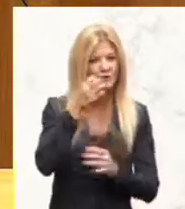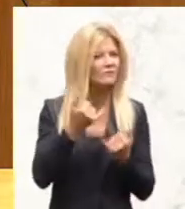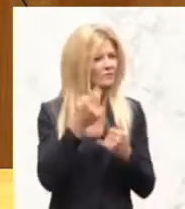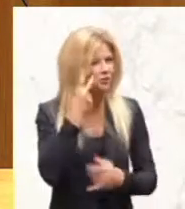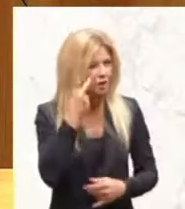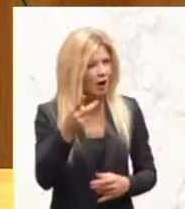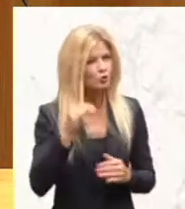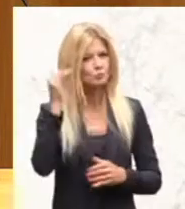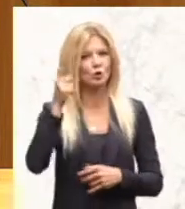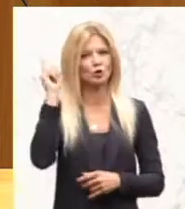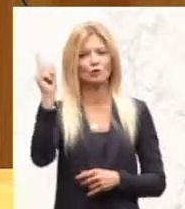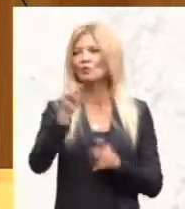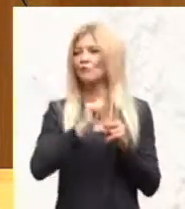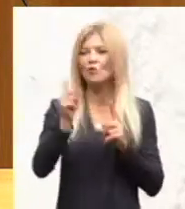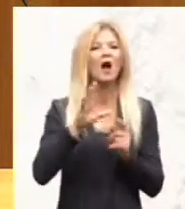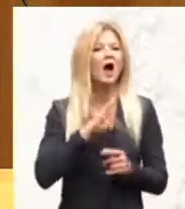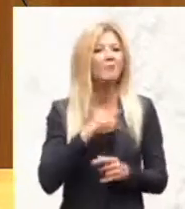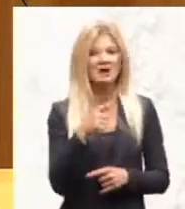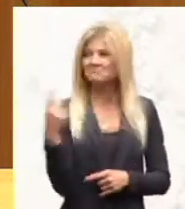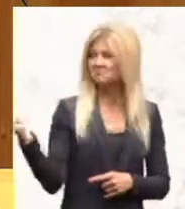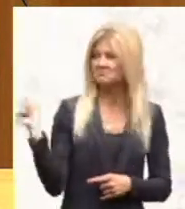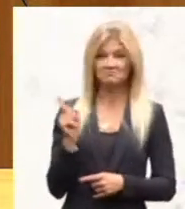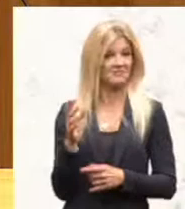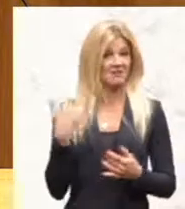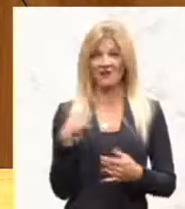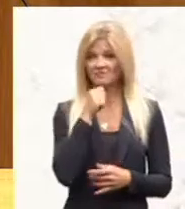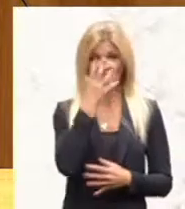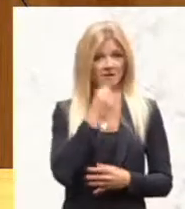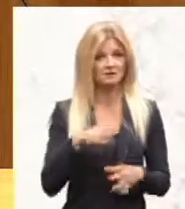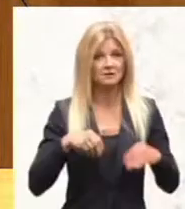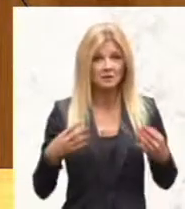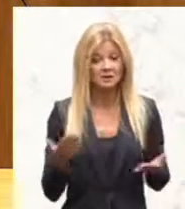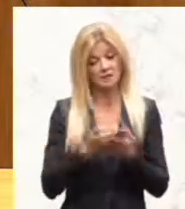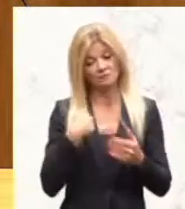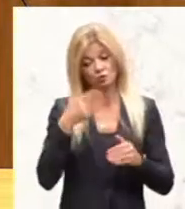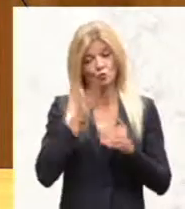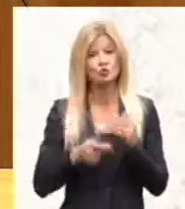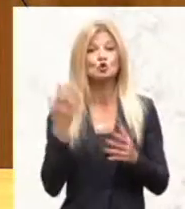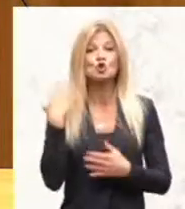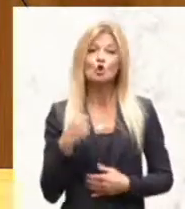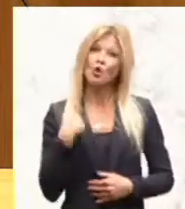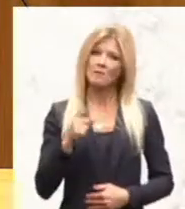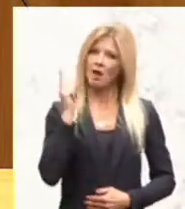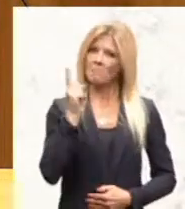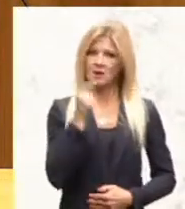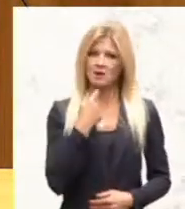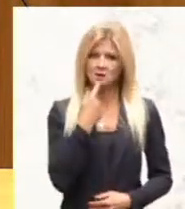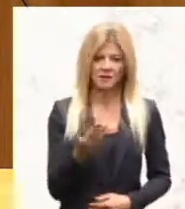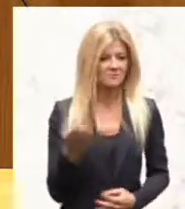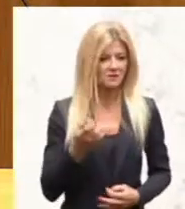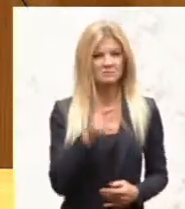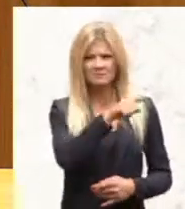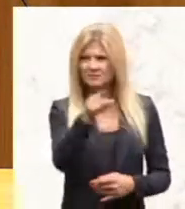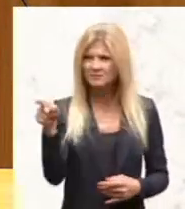Nur wir sind ja nicht ernst genommen worden. Das ist ja das Problem. Und deswegen zum Schluss noch mein Appell, Sie haben ja verschiedene andere Projekte vor, meine